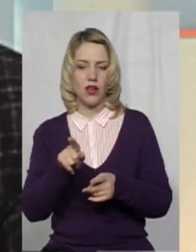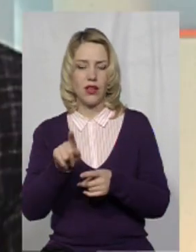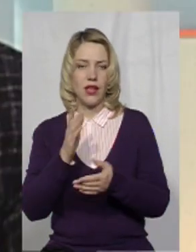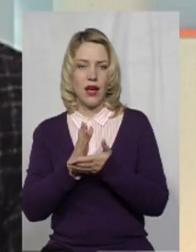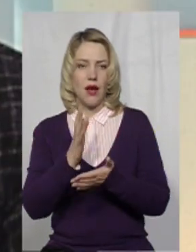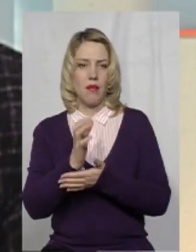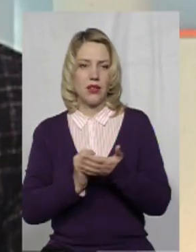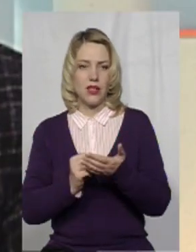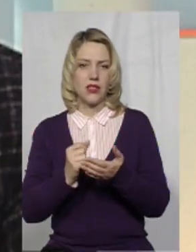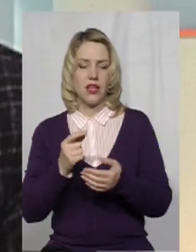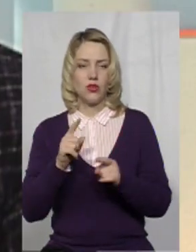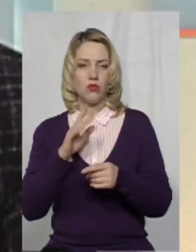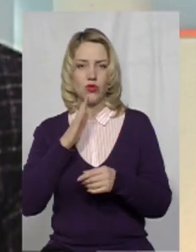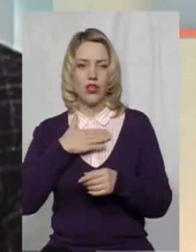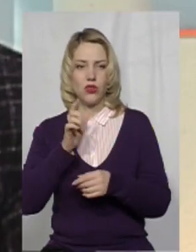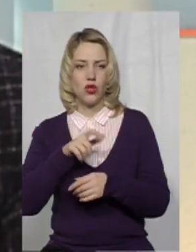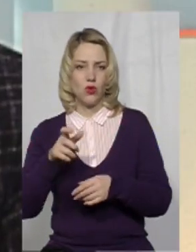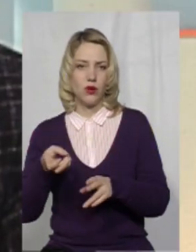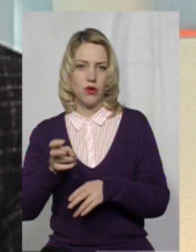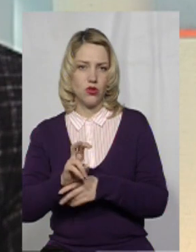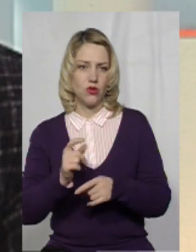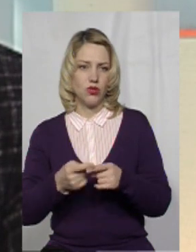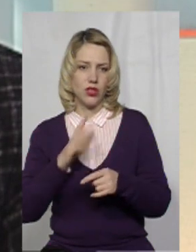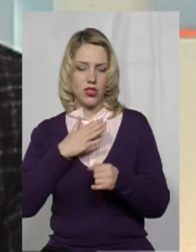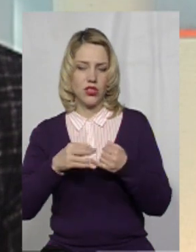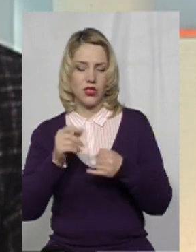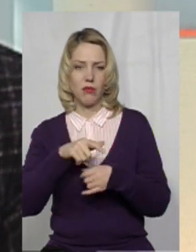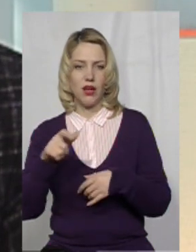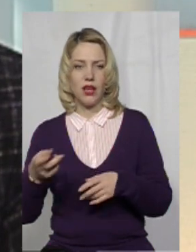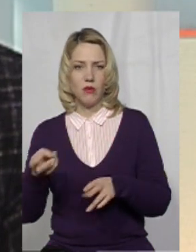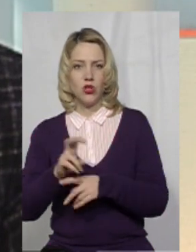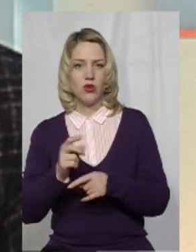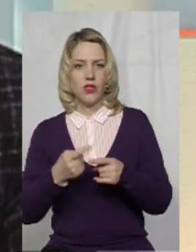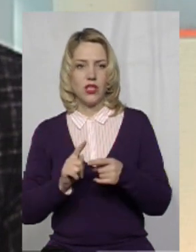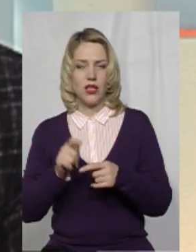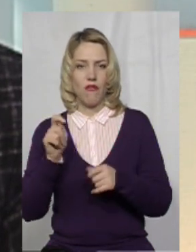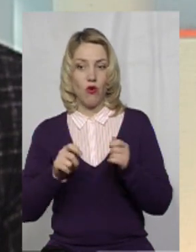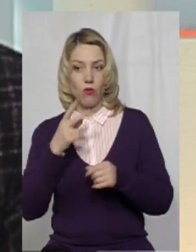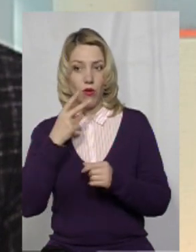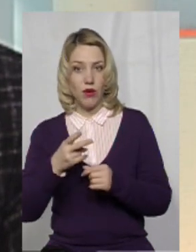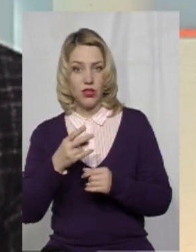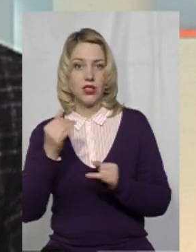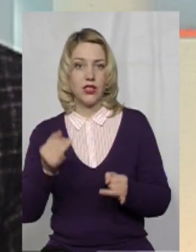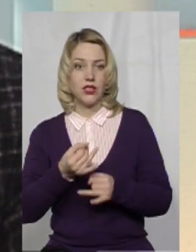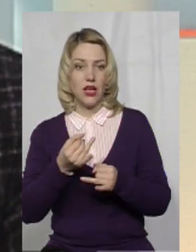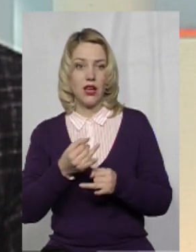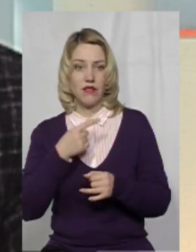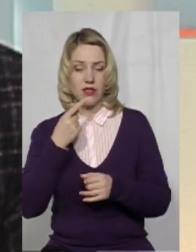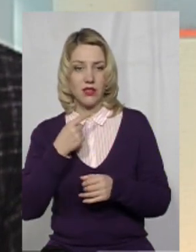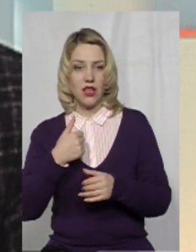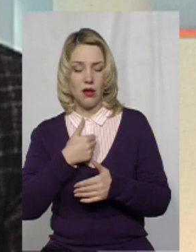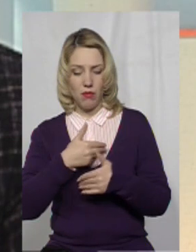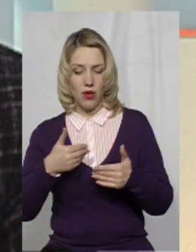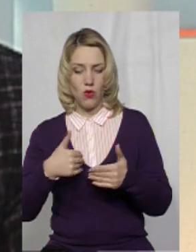що навіть наші люди, прийшовши, наші земляки, прийшовши на цей форум, вони побачили, зацікавилися і сказали, слухайте, ми